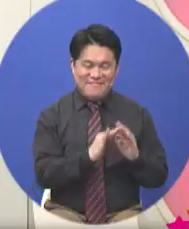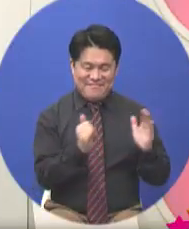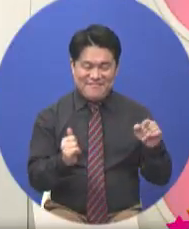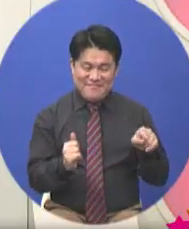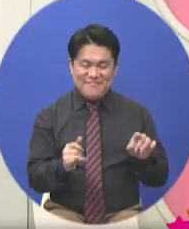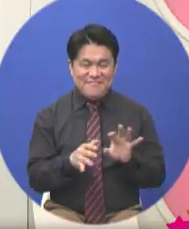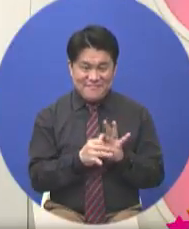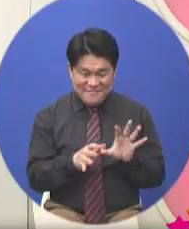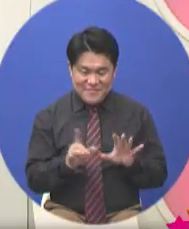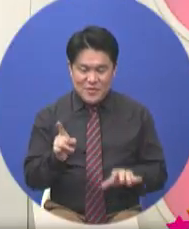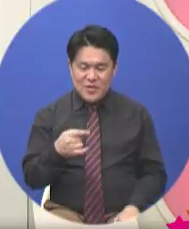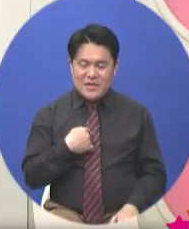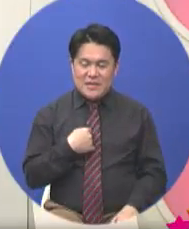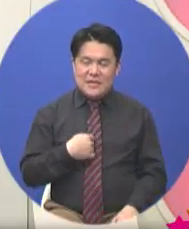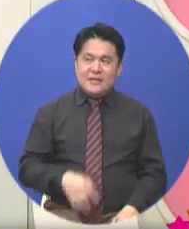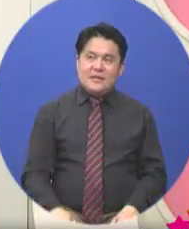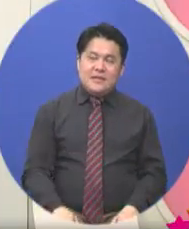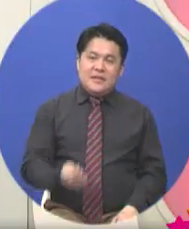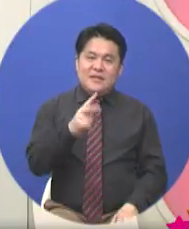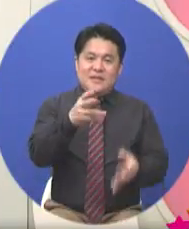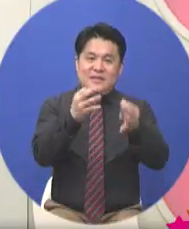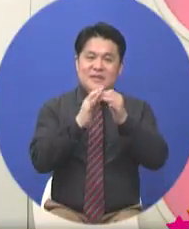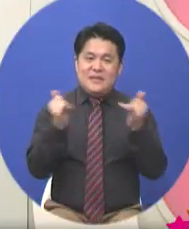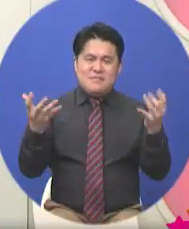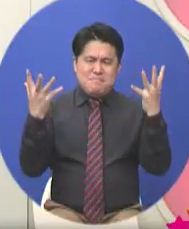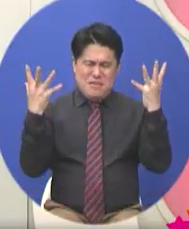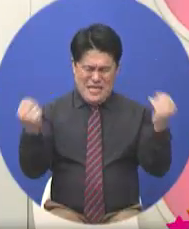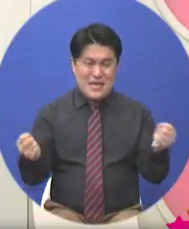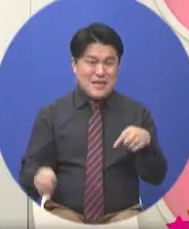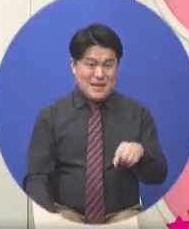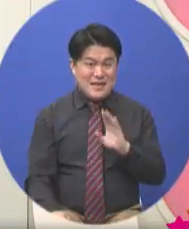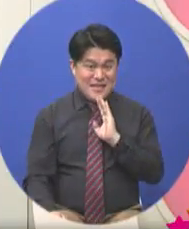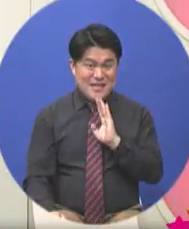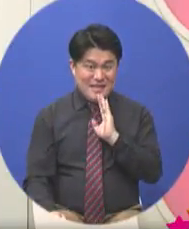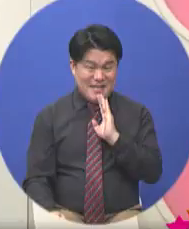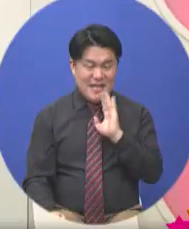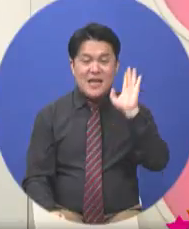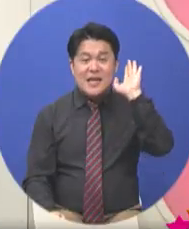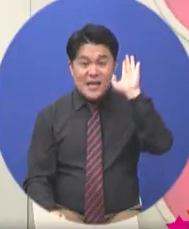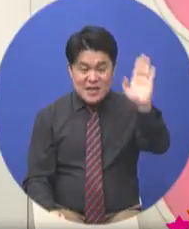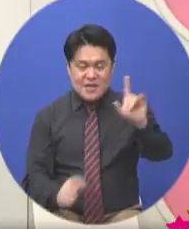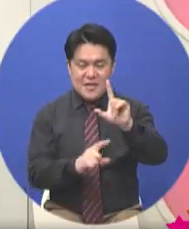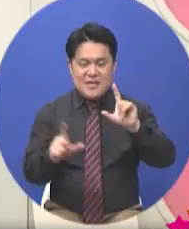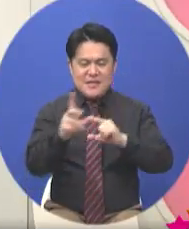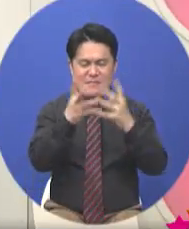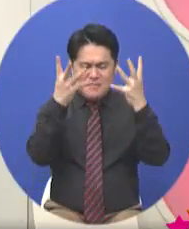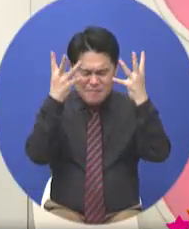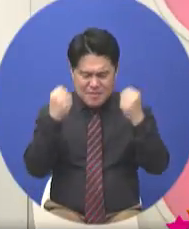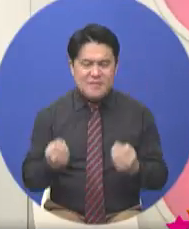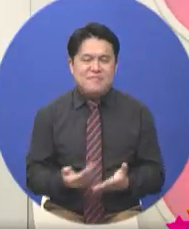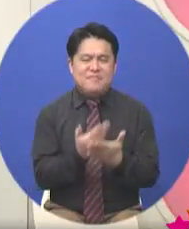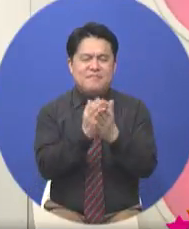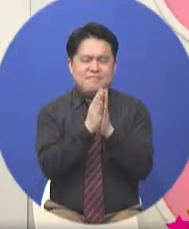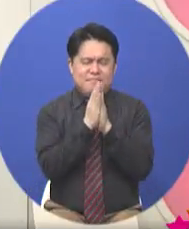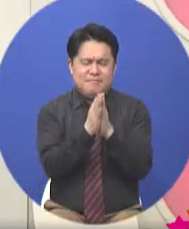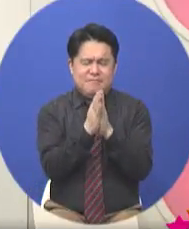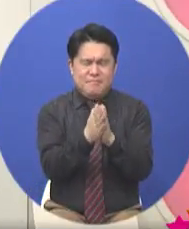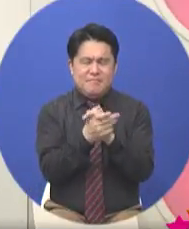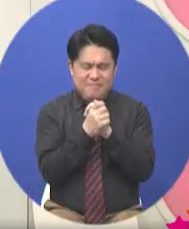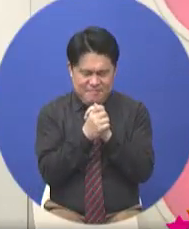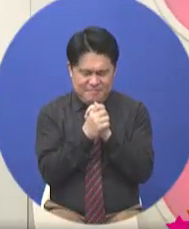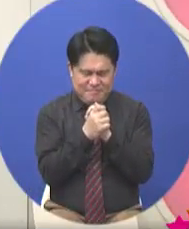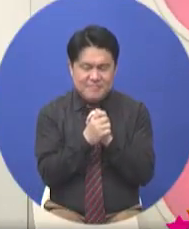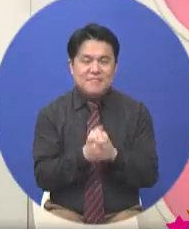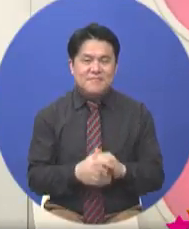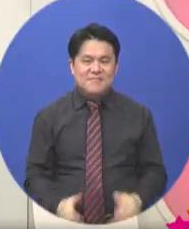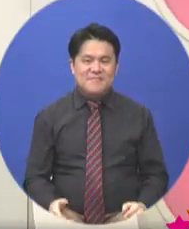가족들을 떠나서 네. 이 시청자가 많잖아요. 네, 맞습니다. 그럼 앞으로 네. 더 많이 많이 이제 발전해서 더 많이 이제